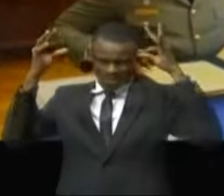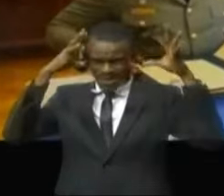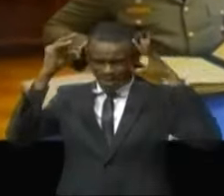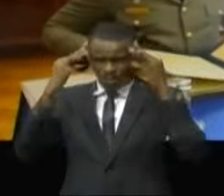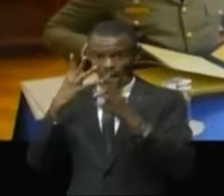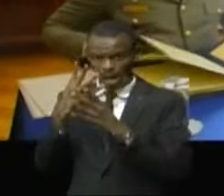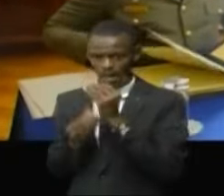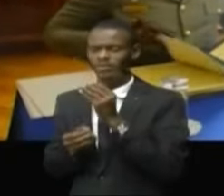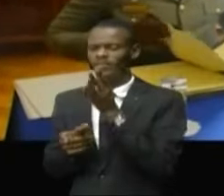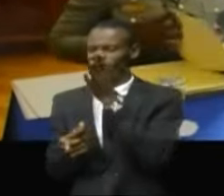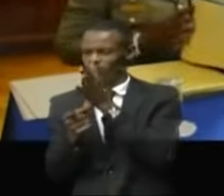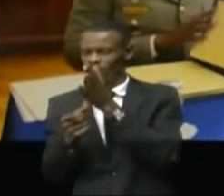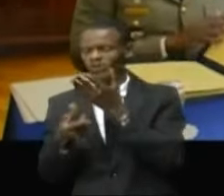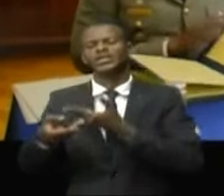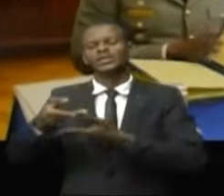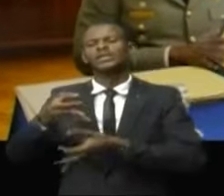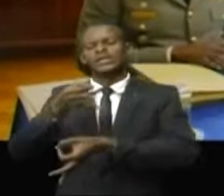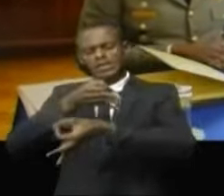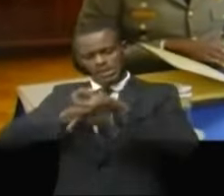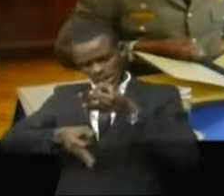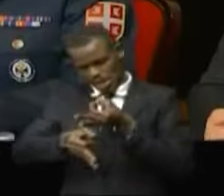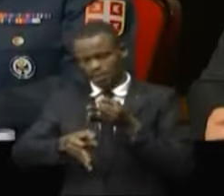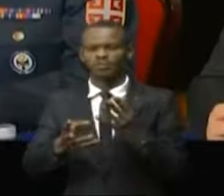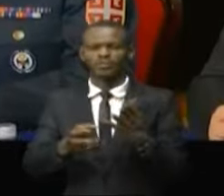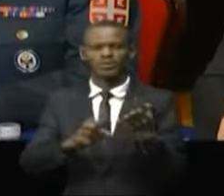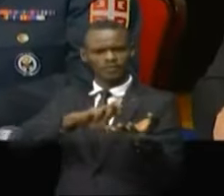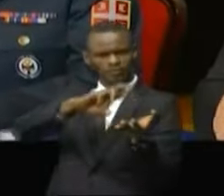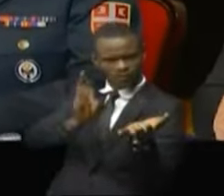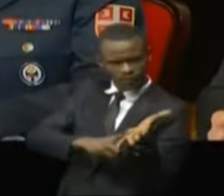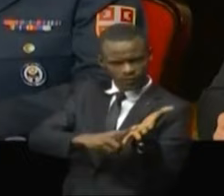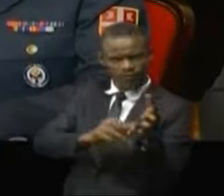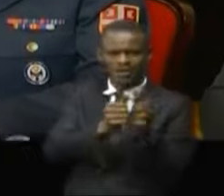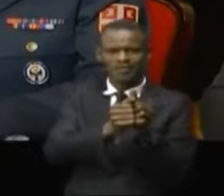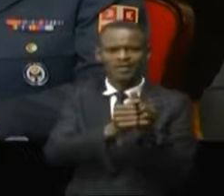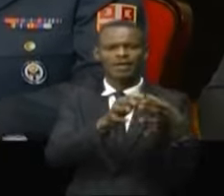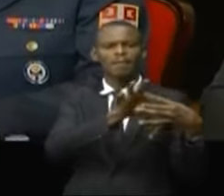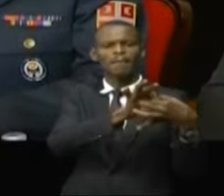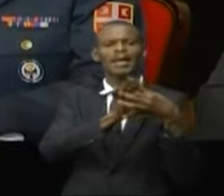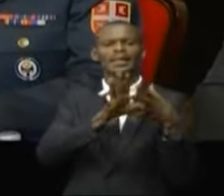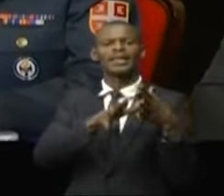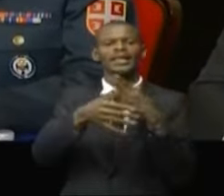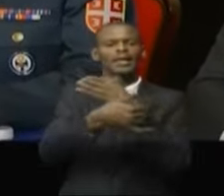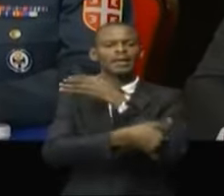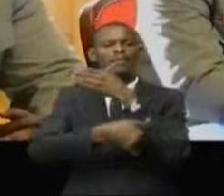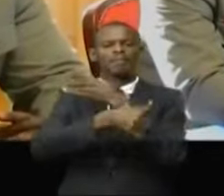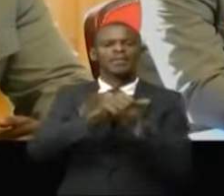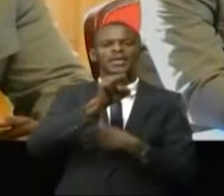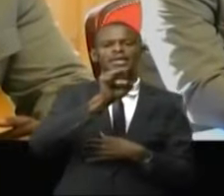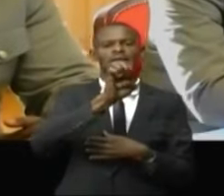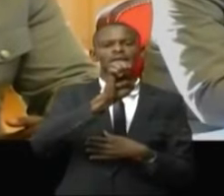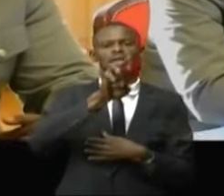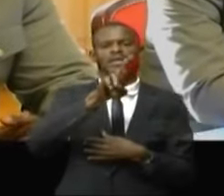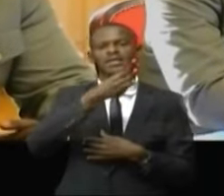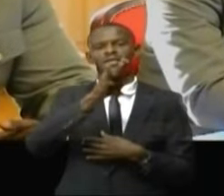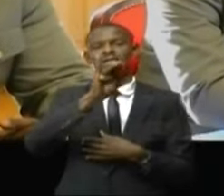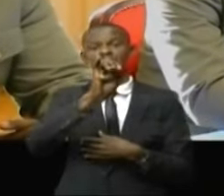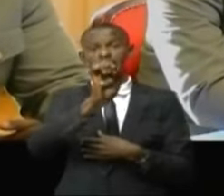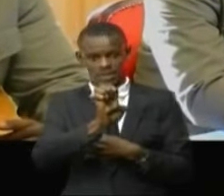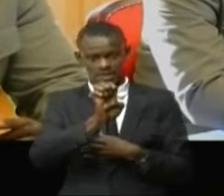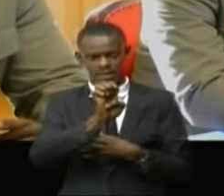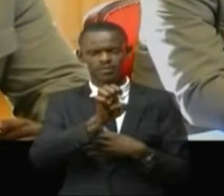cette occasion sensibilisé les partenaires serbes sur la situation actuelle dans l'est de la République